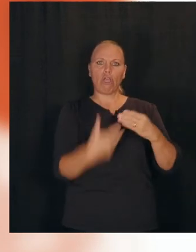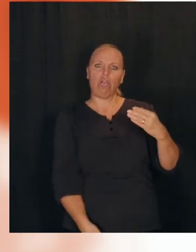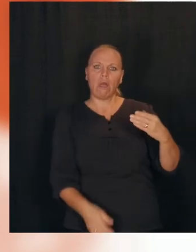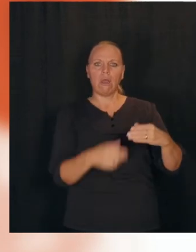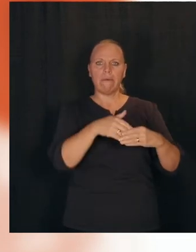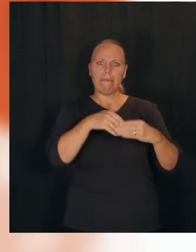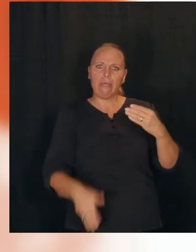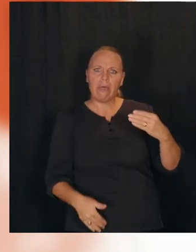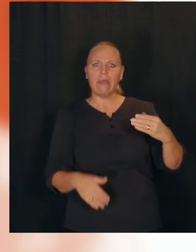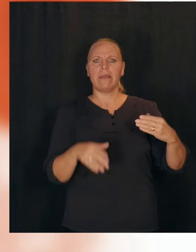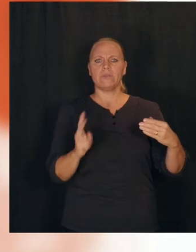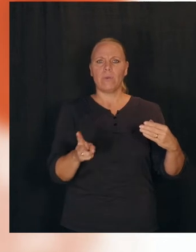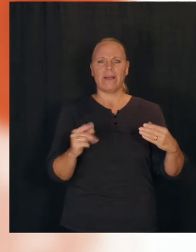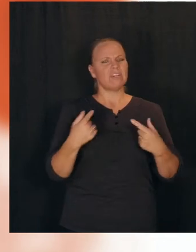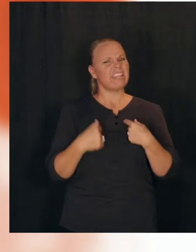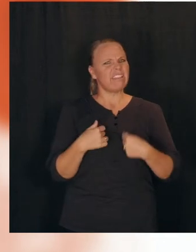så